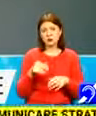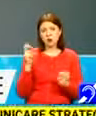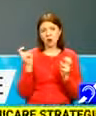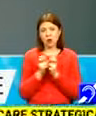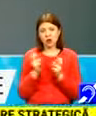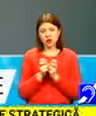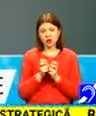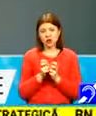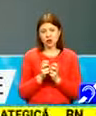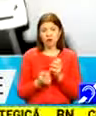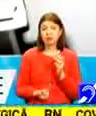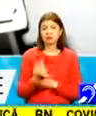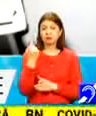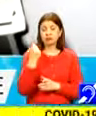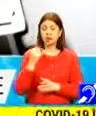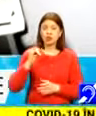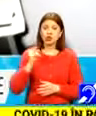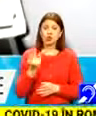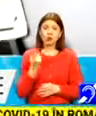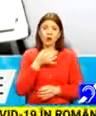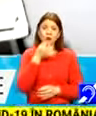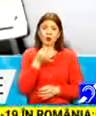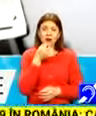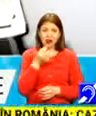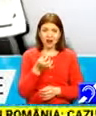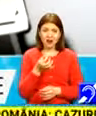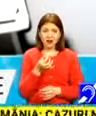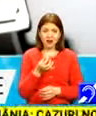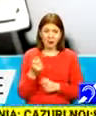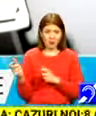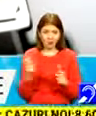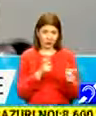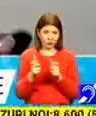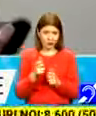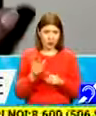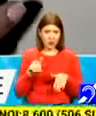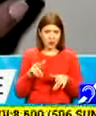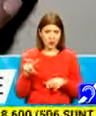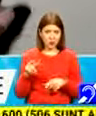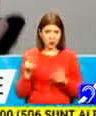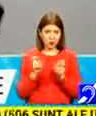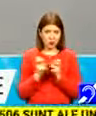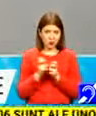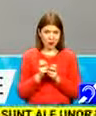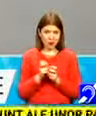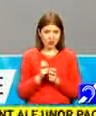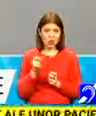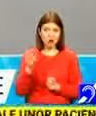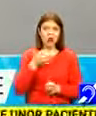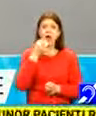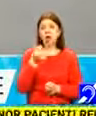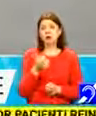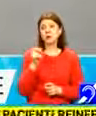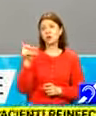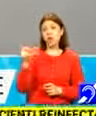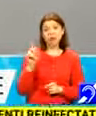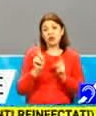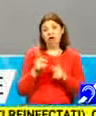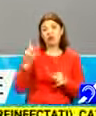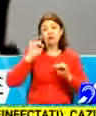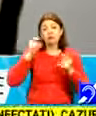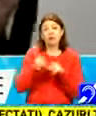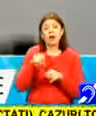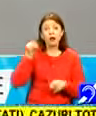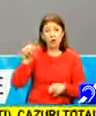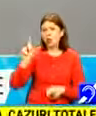a apărut inclusiv o declarație controversata lui Virgil Popescu acesta spunea că el nu ar plăti o astfel